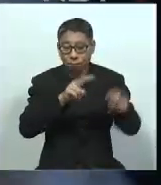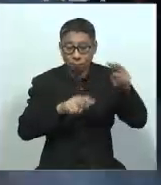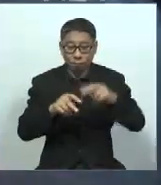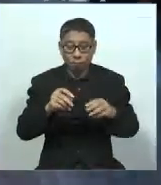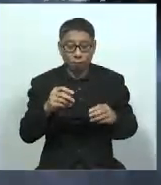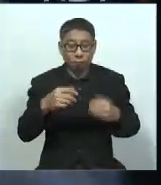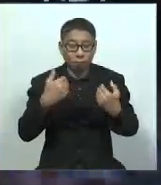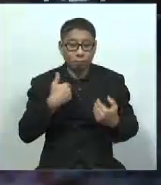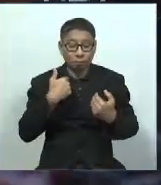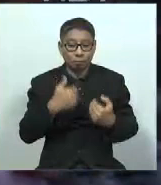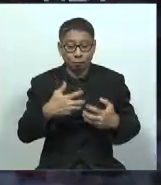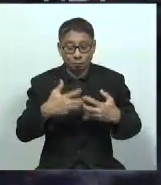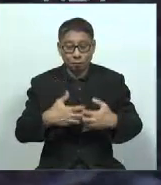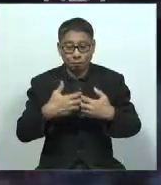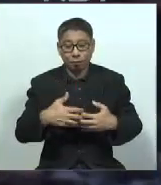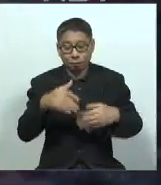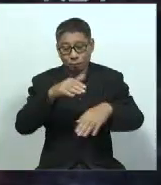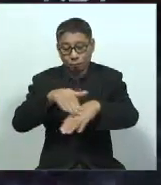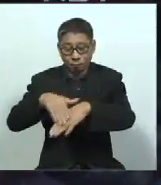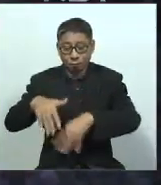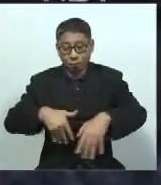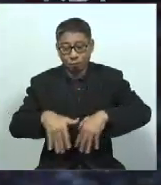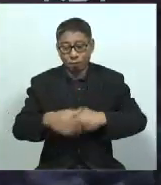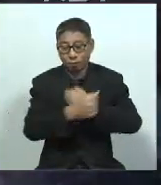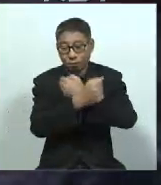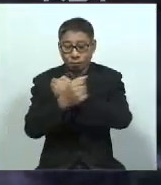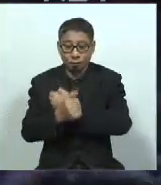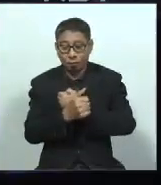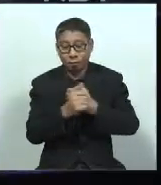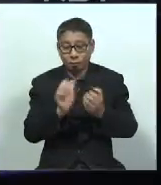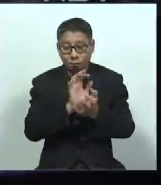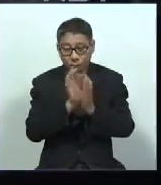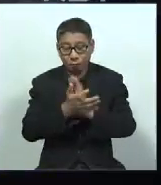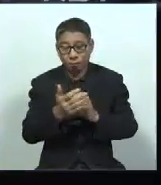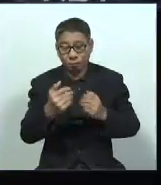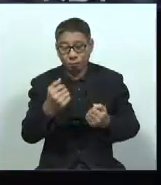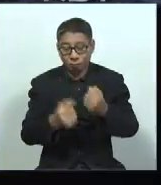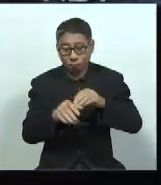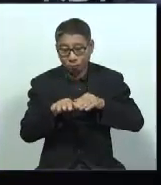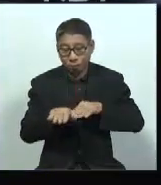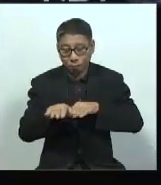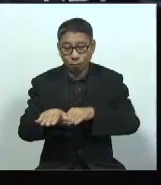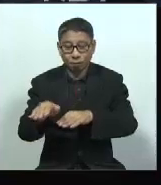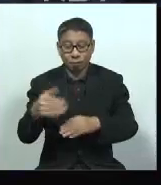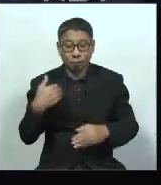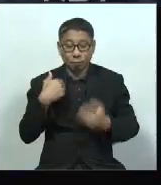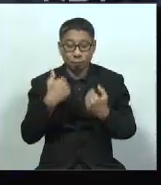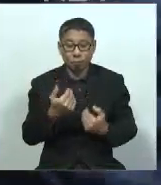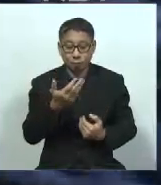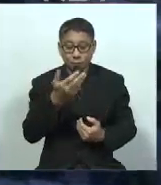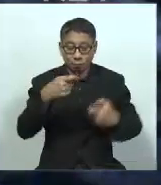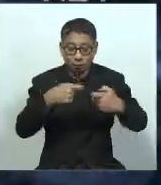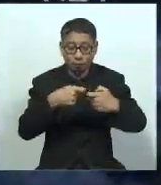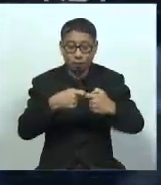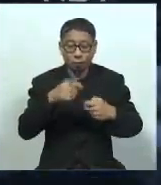าขณะเดียวกันต้องมีการแจ้งเตือนประชาชนให้เตรียมรับมือและปรับแผนการเดินทางในวันที่มีฝนตกหนักขอให้การไฟฟ้าน